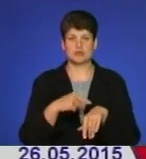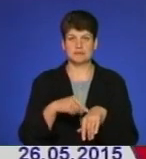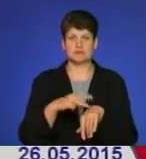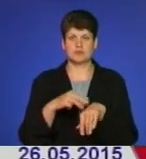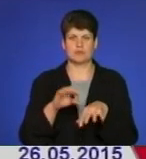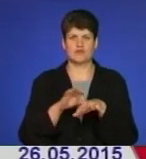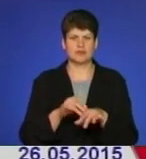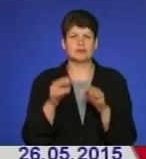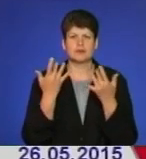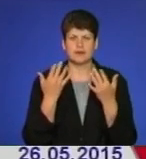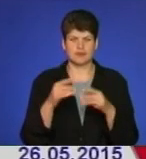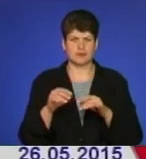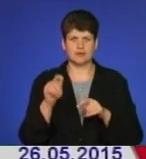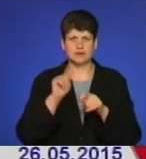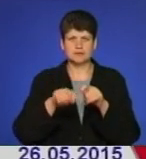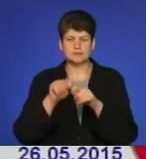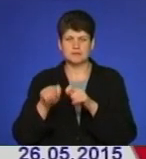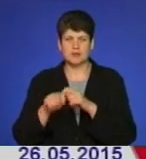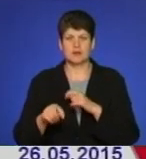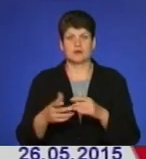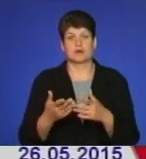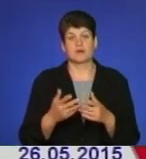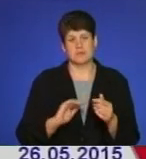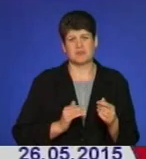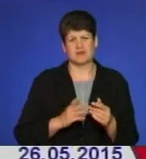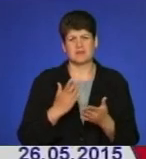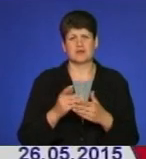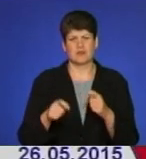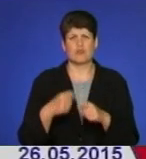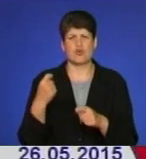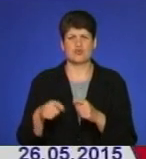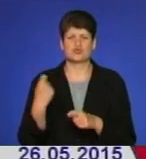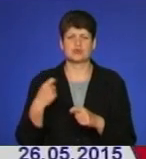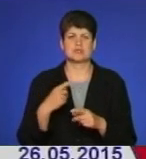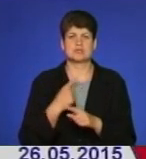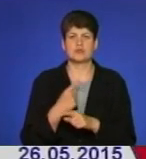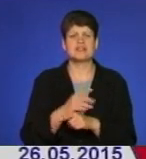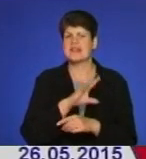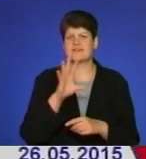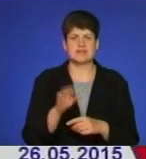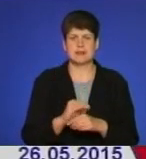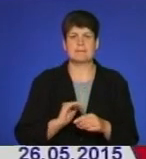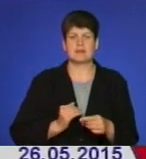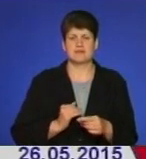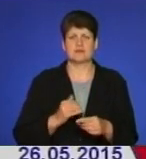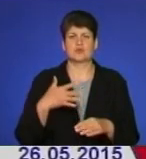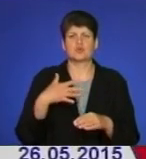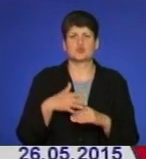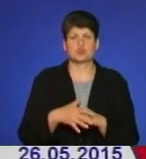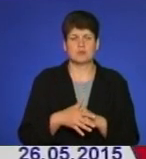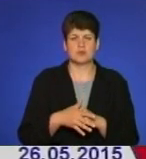кілька рейдів. Деякі підприємці порушують заборону. Не всі розуміють підприємці, такі, наприклад,